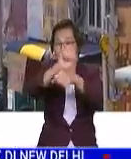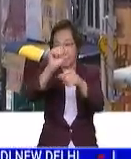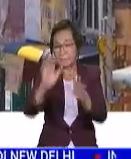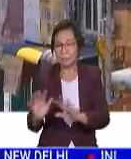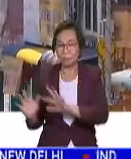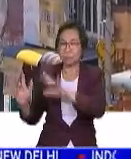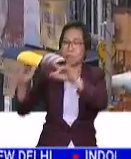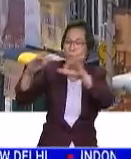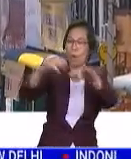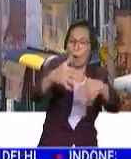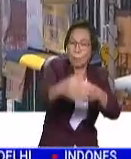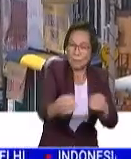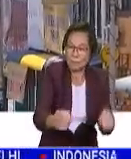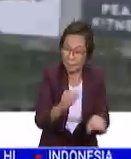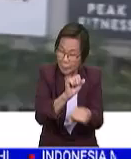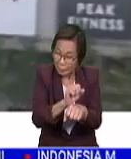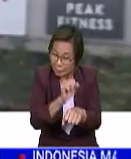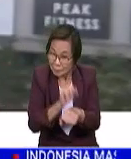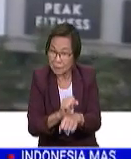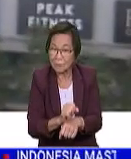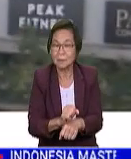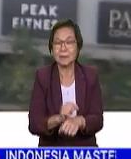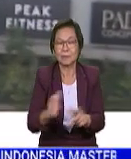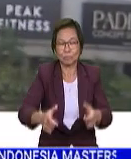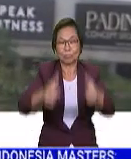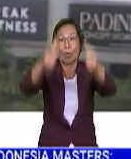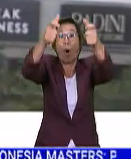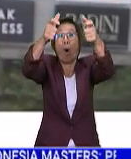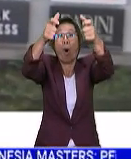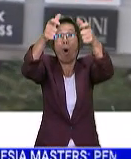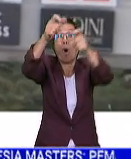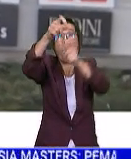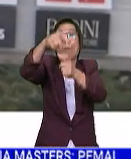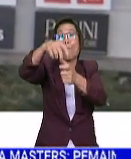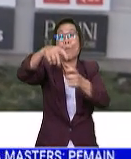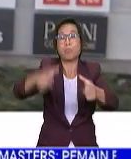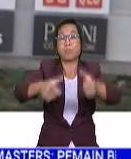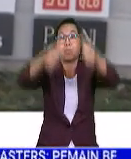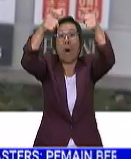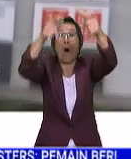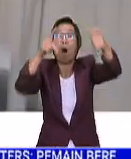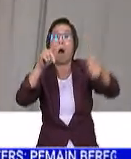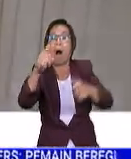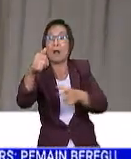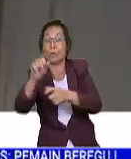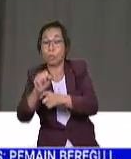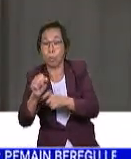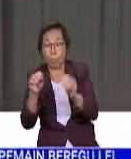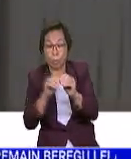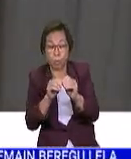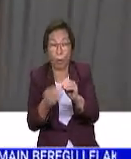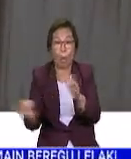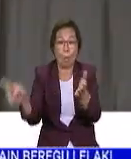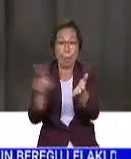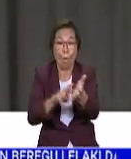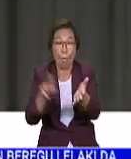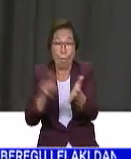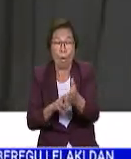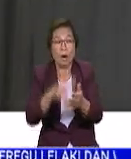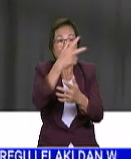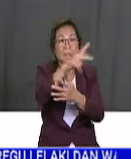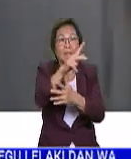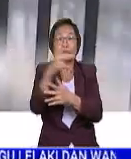ke pejabat manakala Mercu tanda Kedah menara alost setar juga mencatatkan peningkatan sebanyak 13000